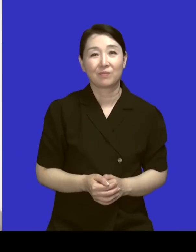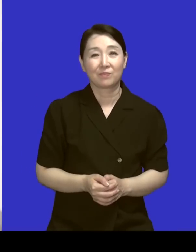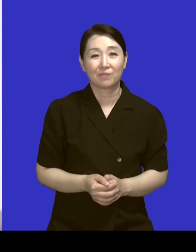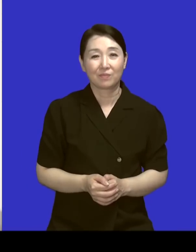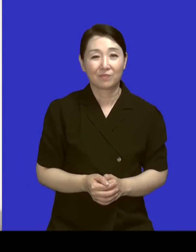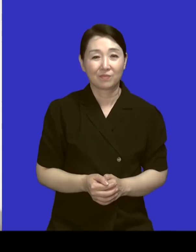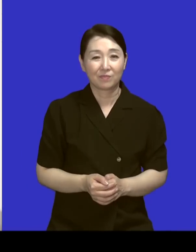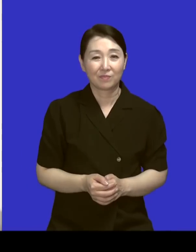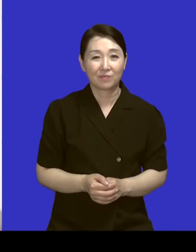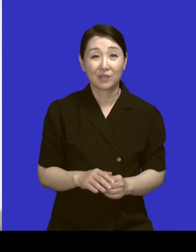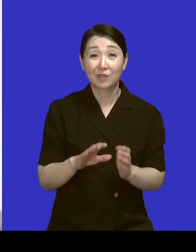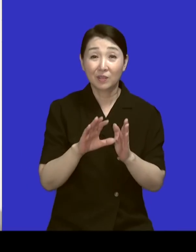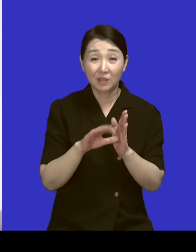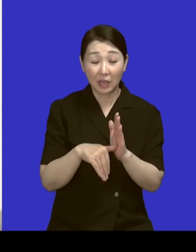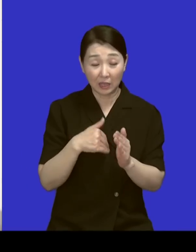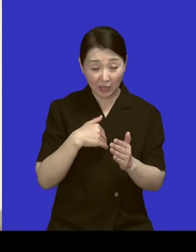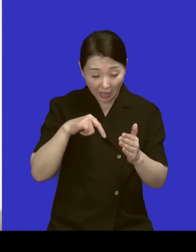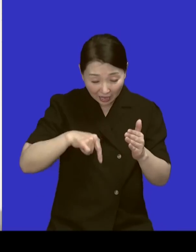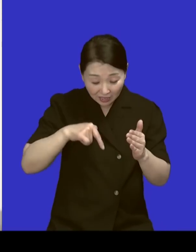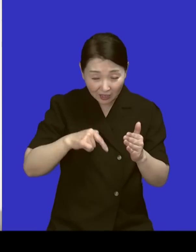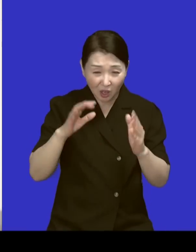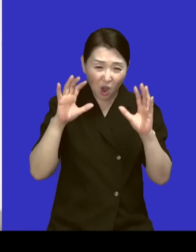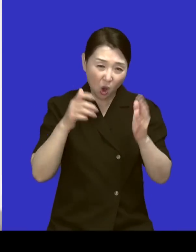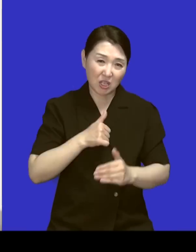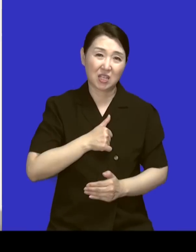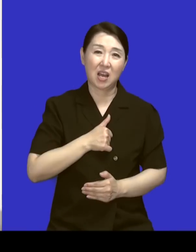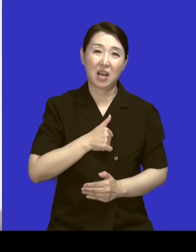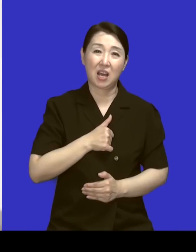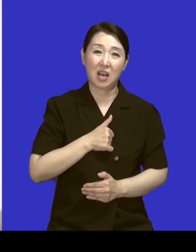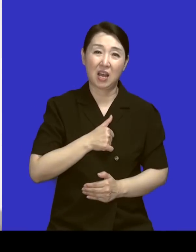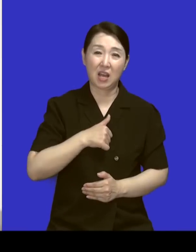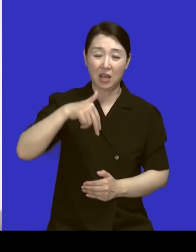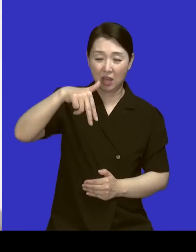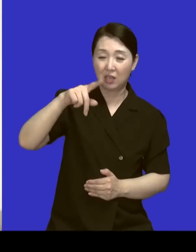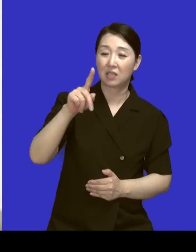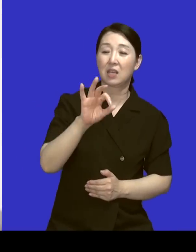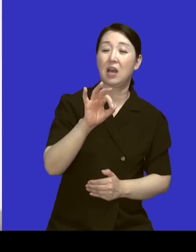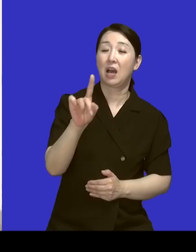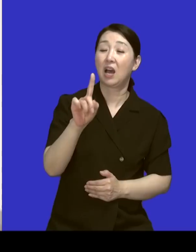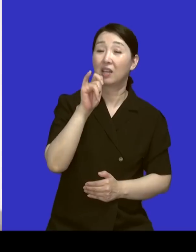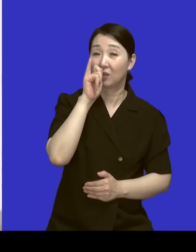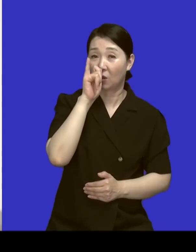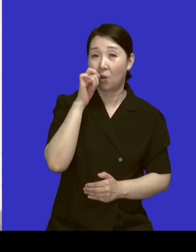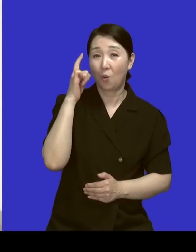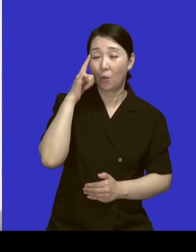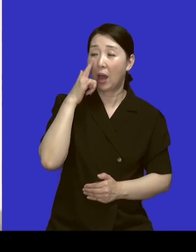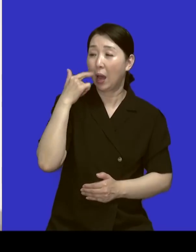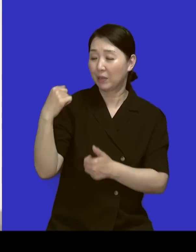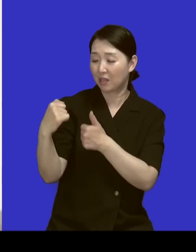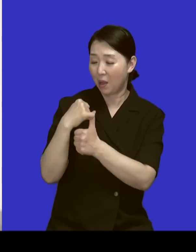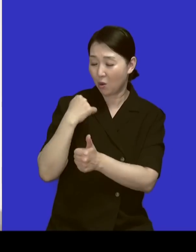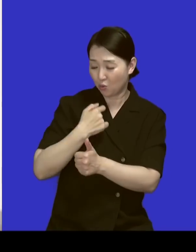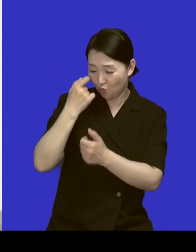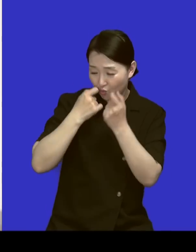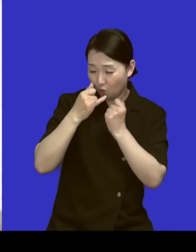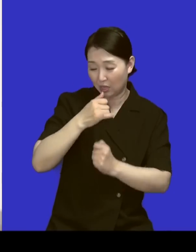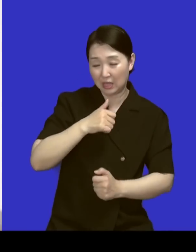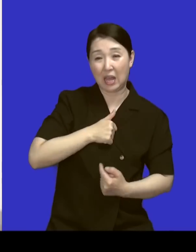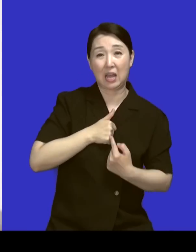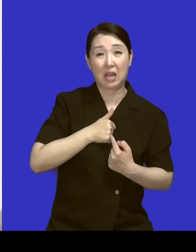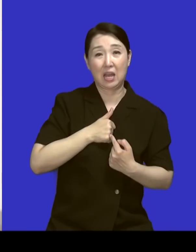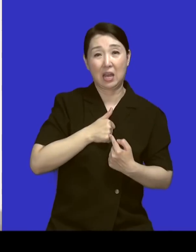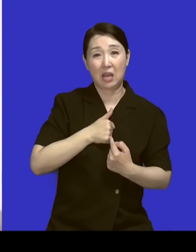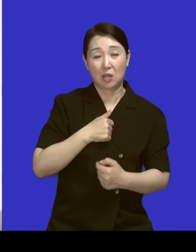그 순간에 이제 제 안에 있던 어린 자아, 그러니까 아버지한테 맞고 울고 있던 제 자아 또는